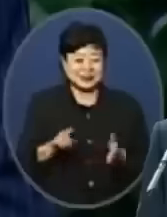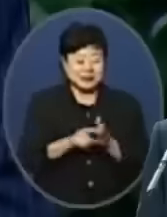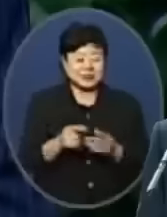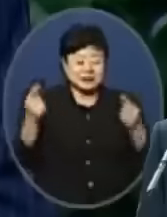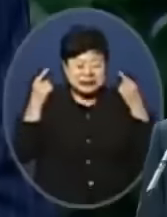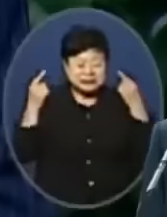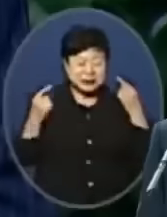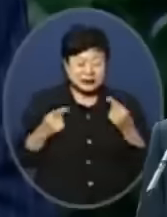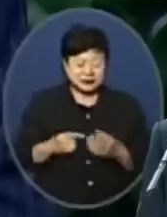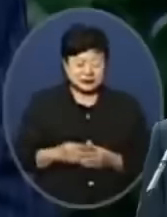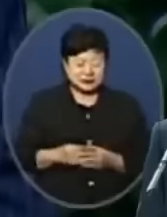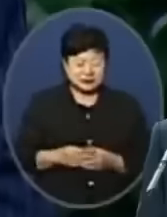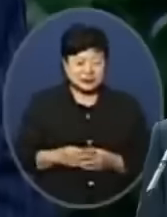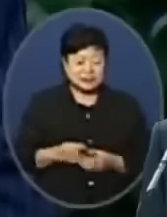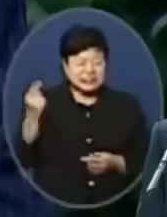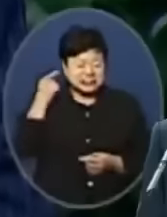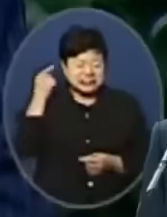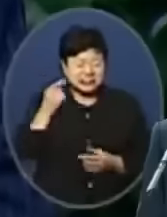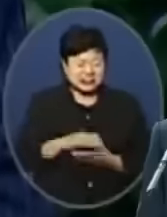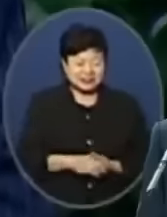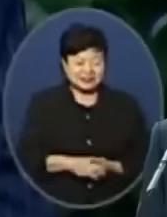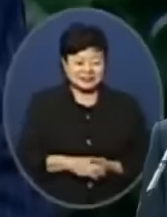믿음은 들음에서 나기 때문에 자꾸 들으라고.